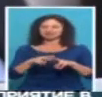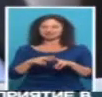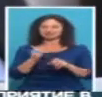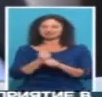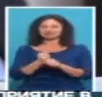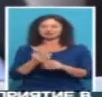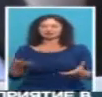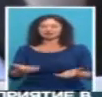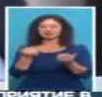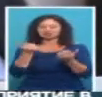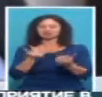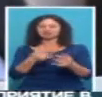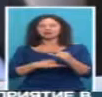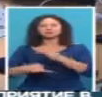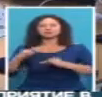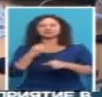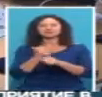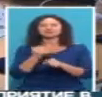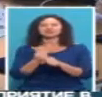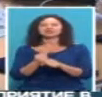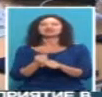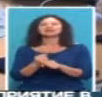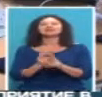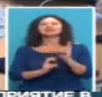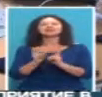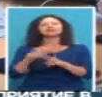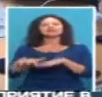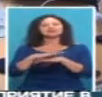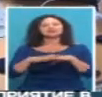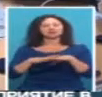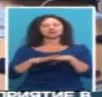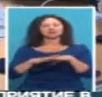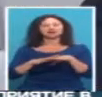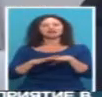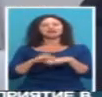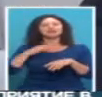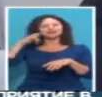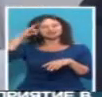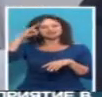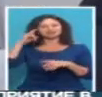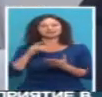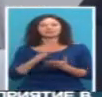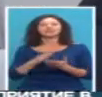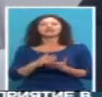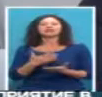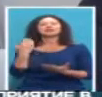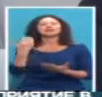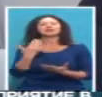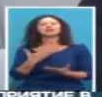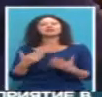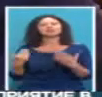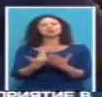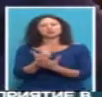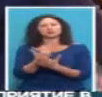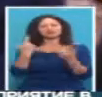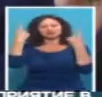наше содержание. Обсуждаем сейчас создание таких заводов на территории Казахстана с участием азербайджанского капитала, с их опытом, навыками и технологиями